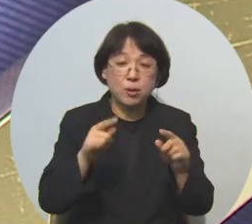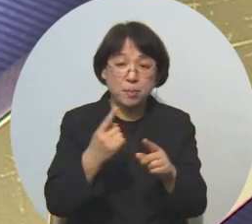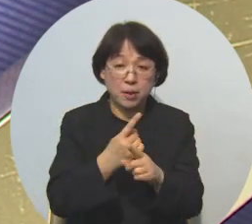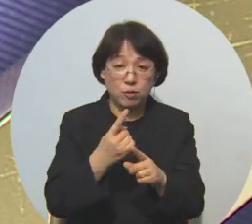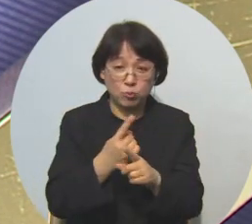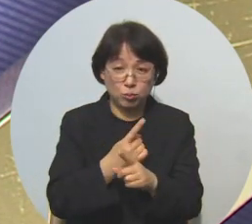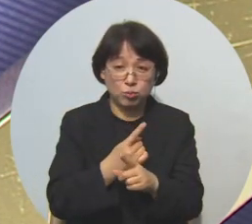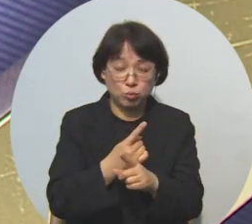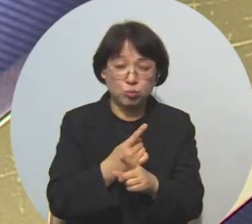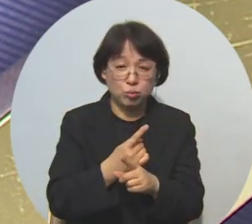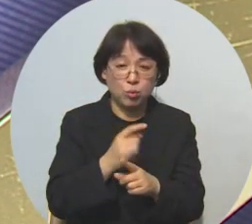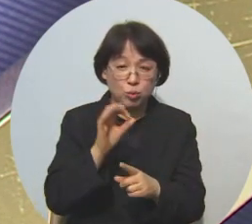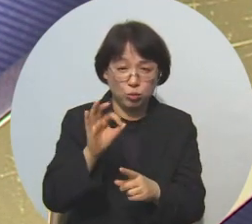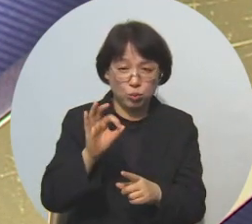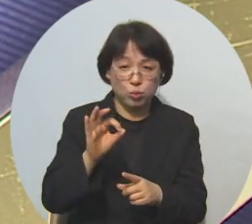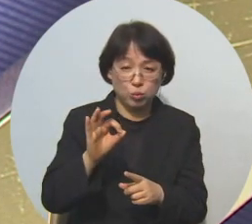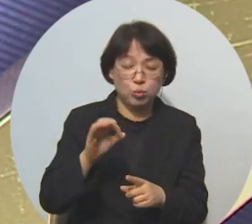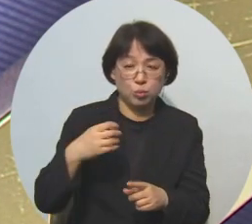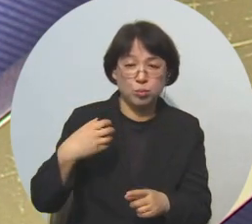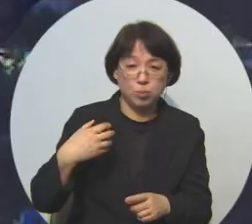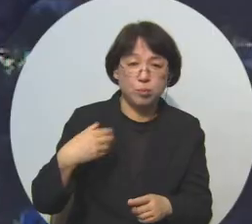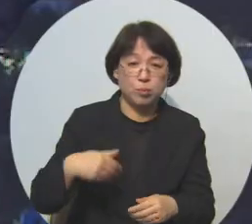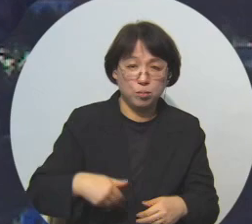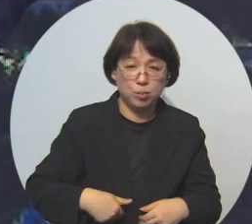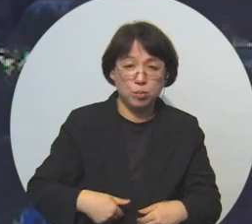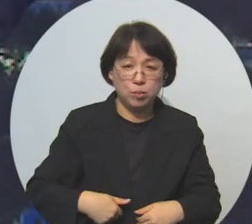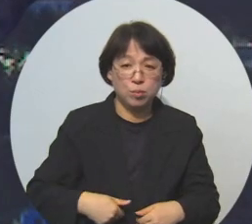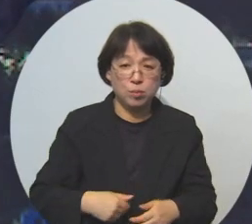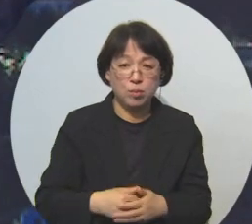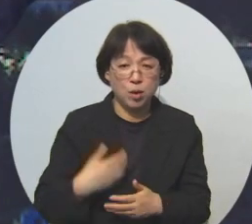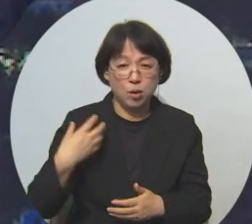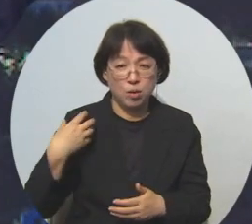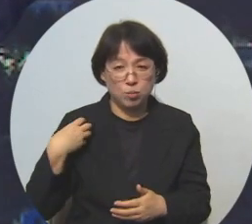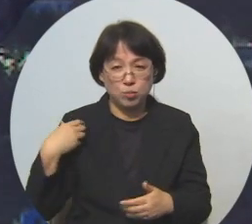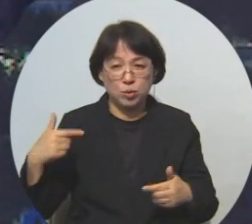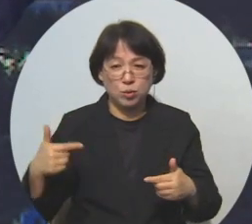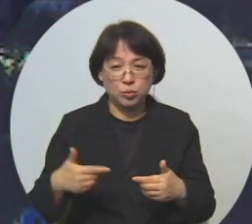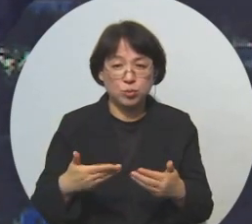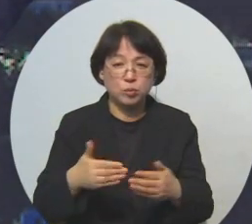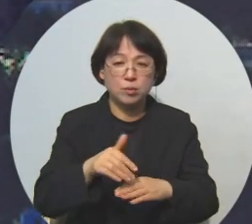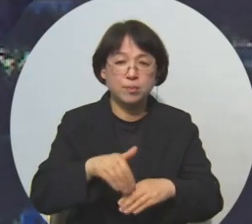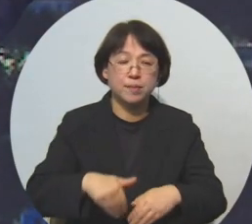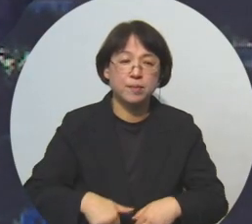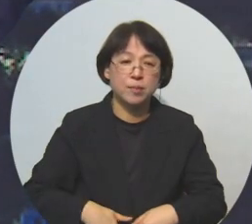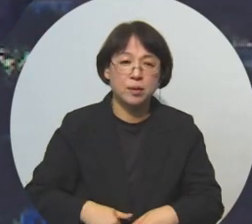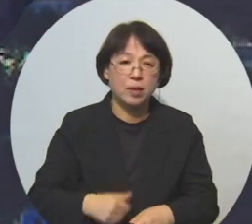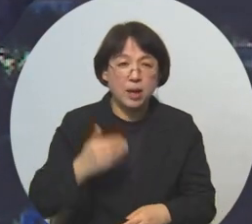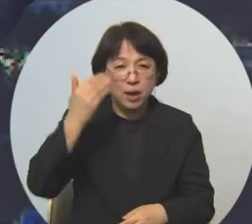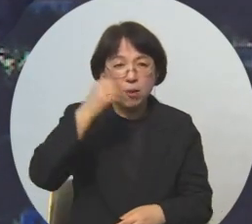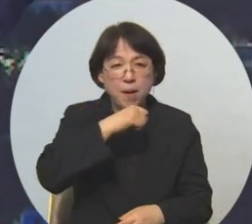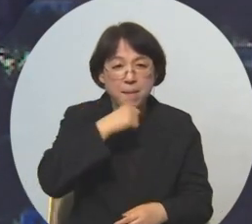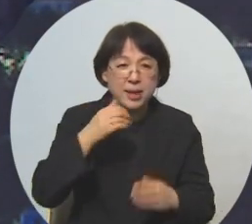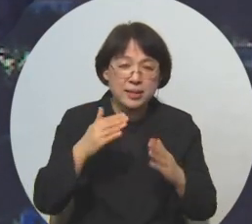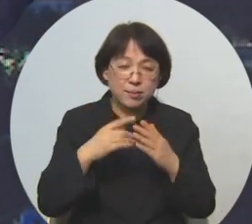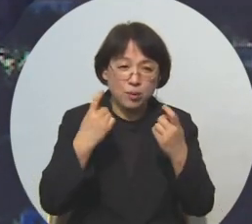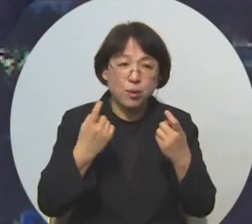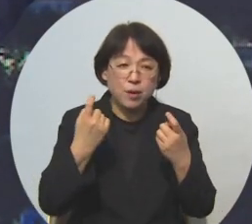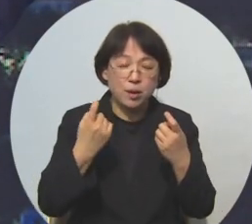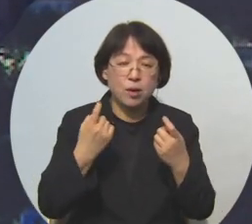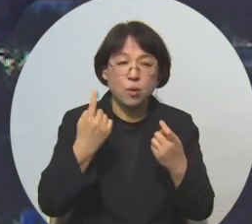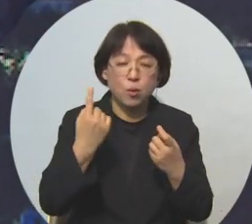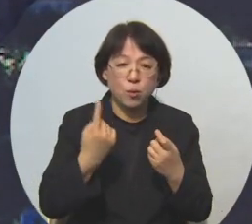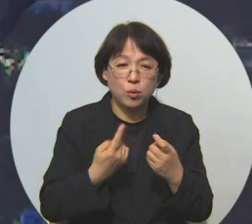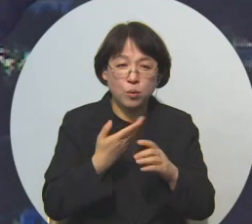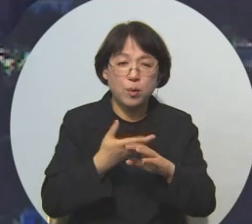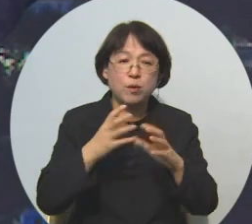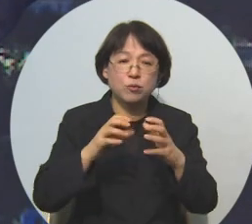부담을 덜어주는 방안이 필요해 보입니다 한국으로 맛집 여행을 론 외국인이 한국에선